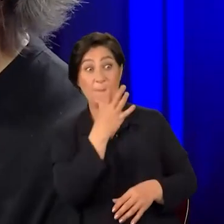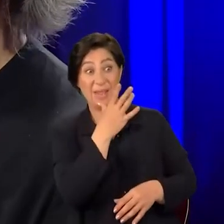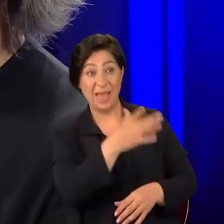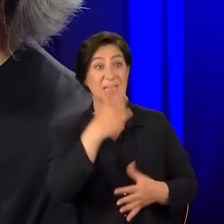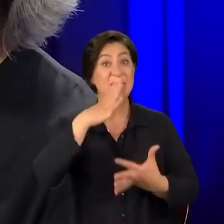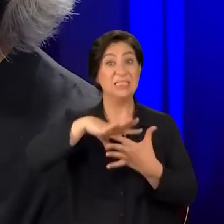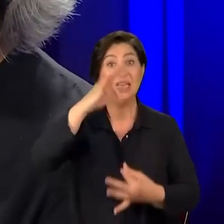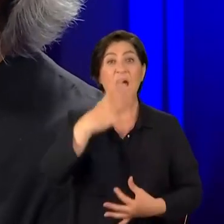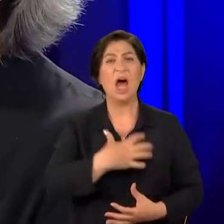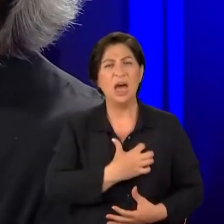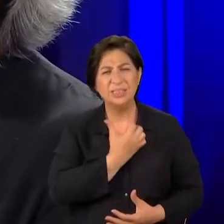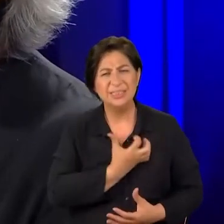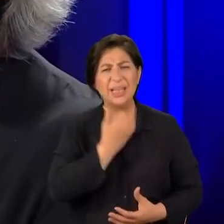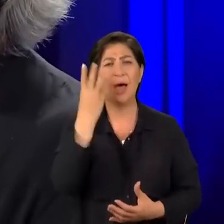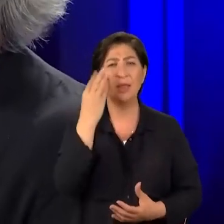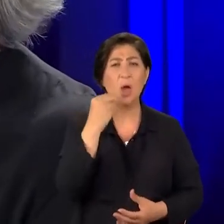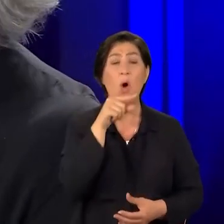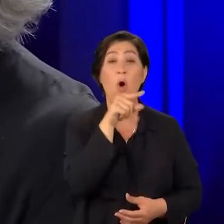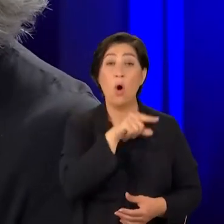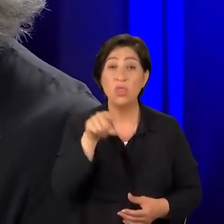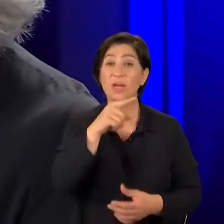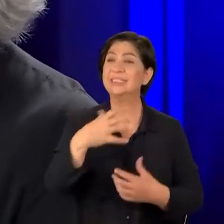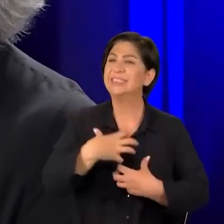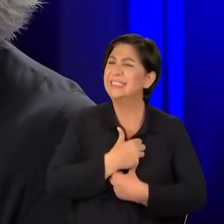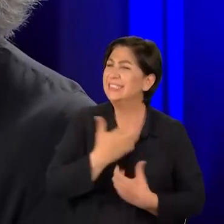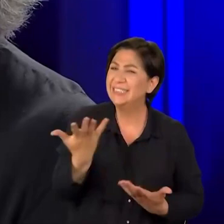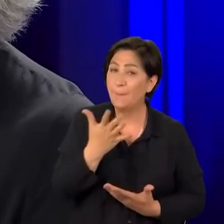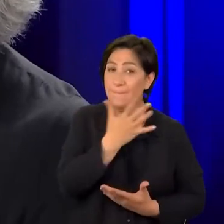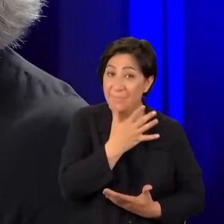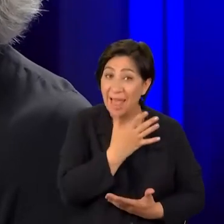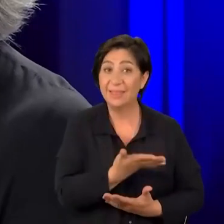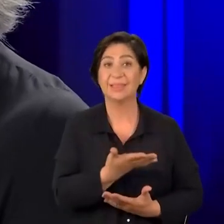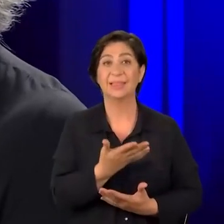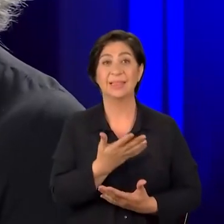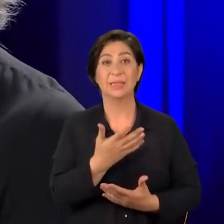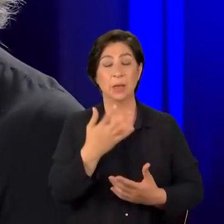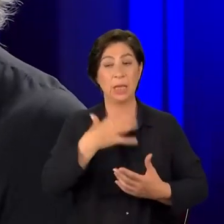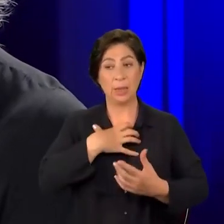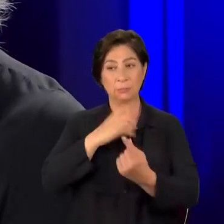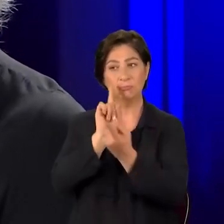her şeyi bilen, insanların acısından anlayan, onların kederleriyle